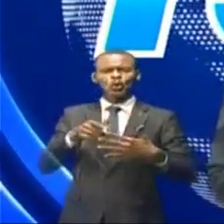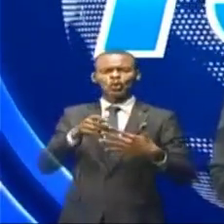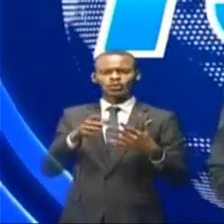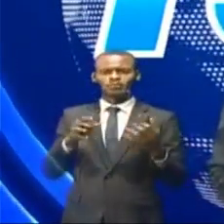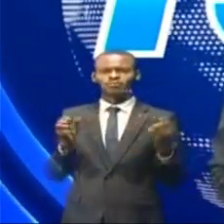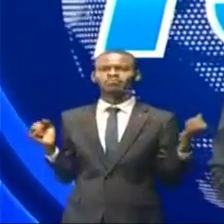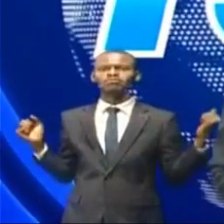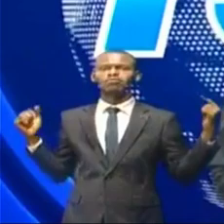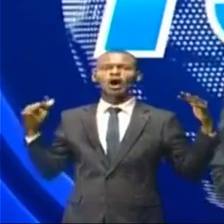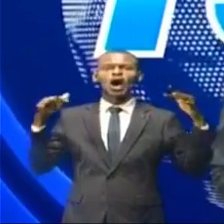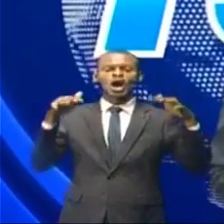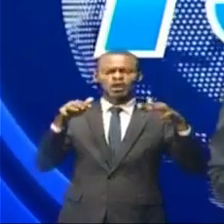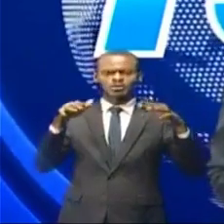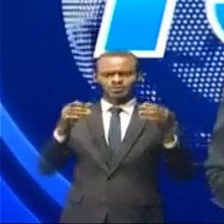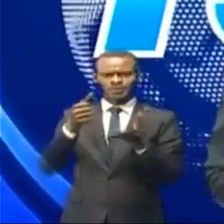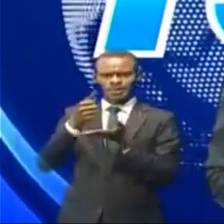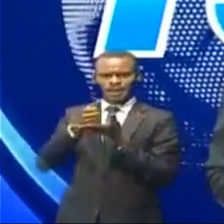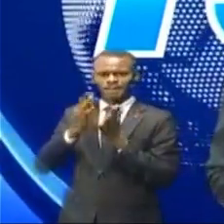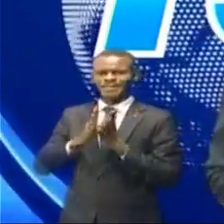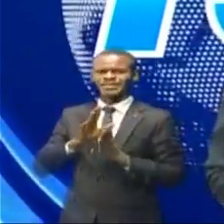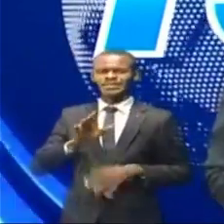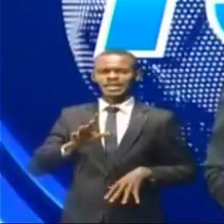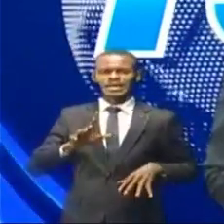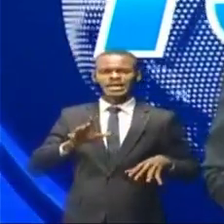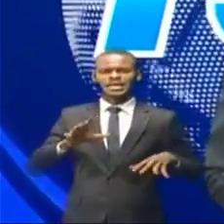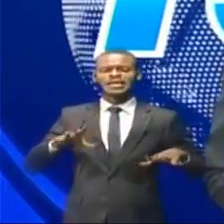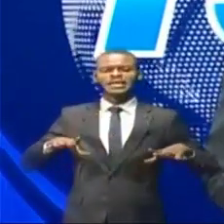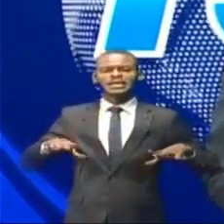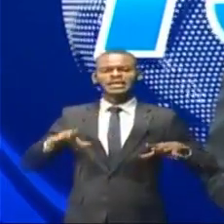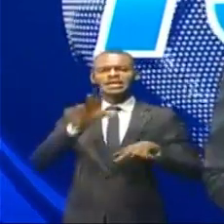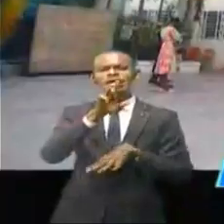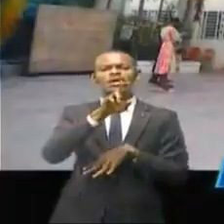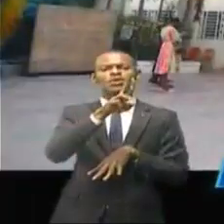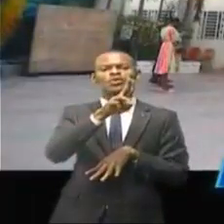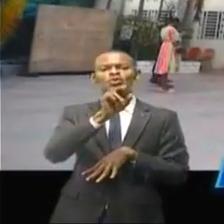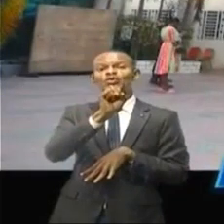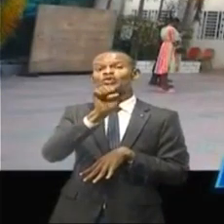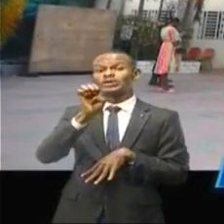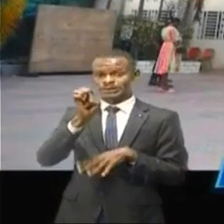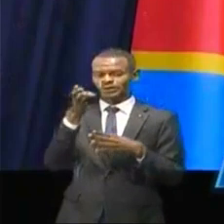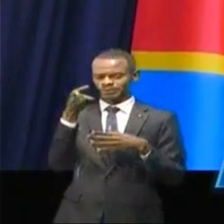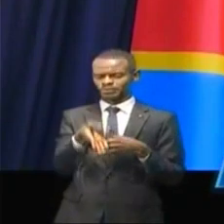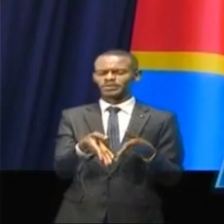l'ambassadeur russe. Un reportage de Christine Lenzo dans un film de Dieu merci Sueka.